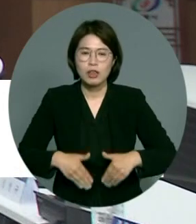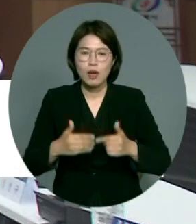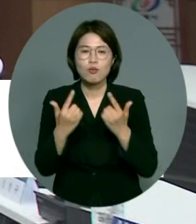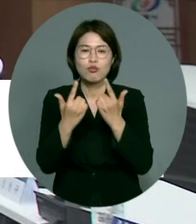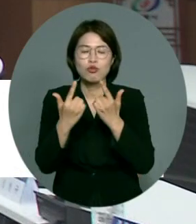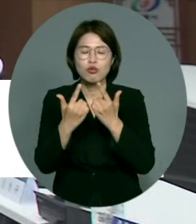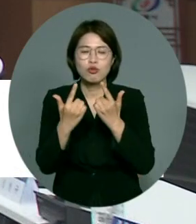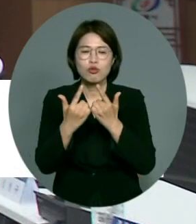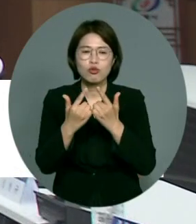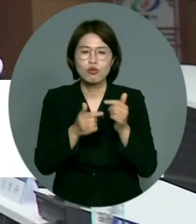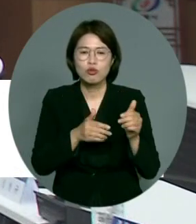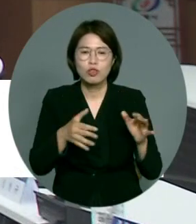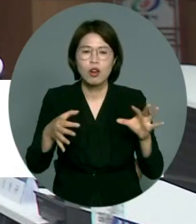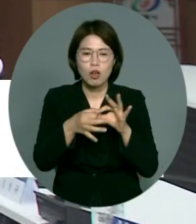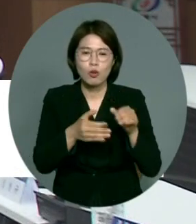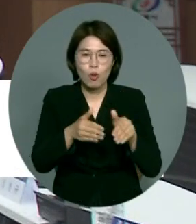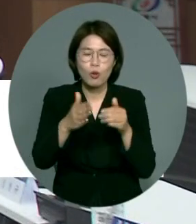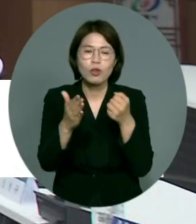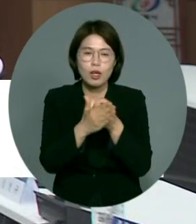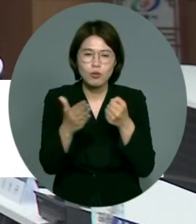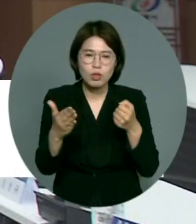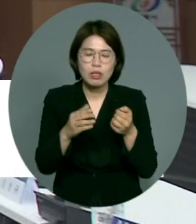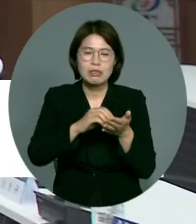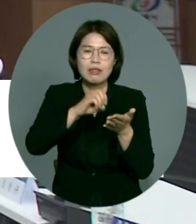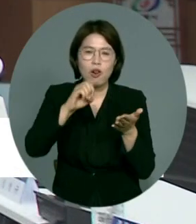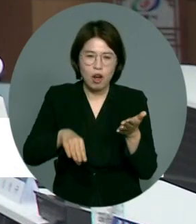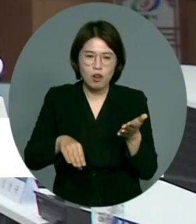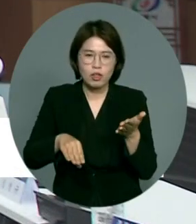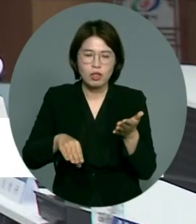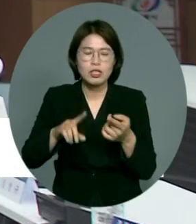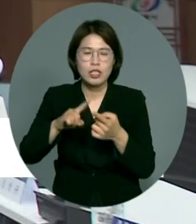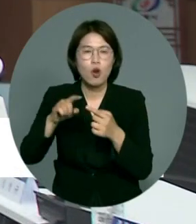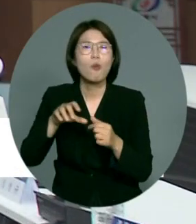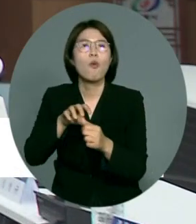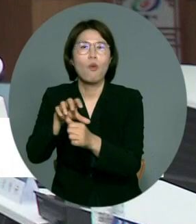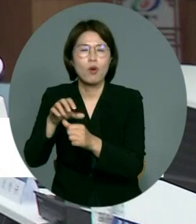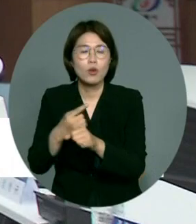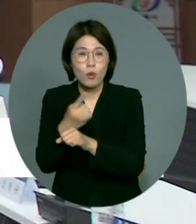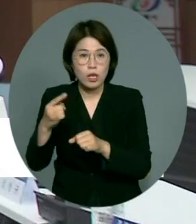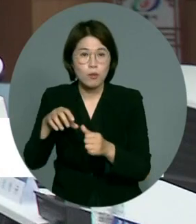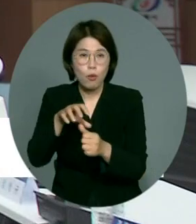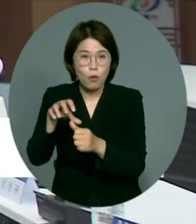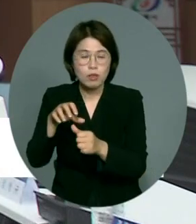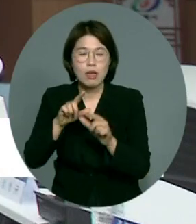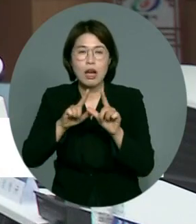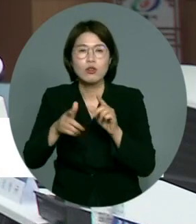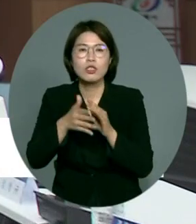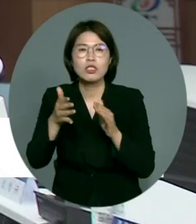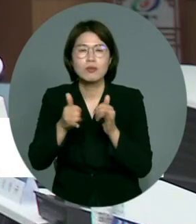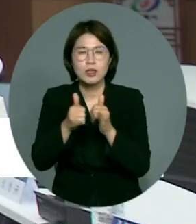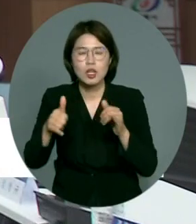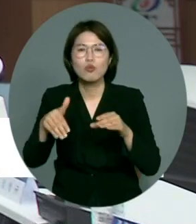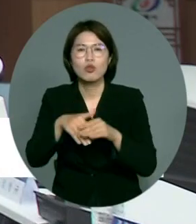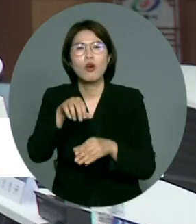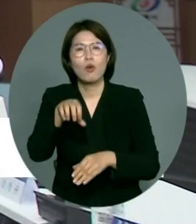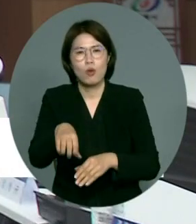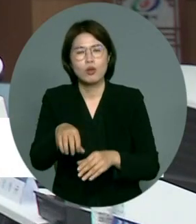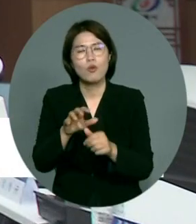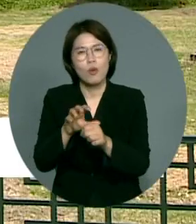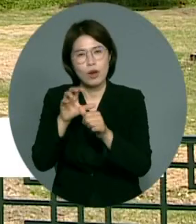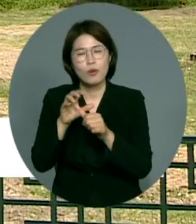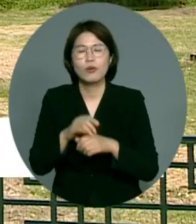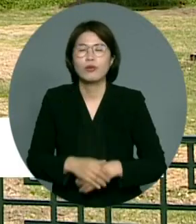할 수밖에 없지만 은 대부분 그대로 버선을 해서 안동시 인민들의 문화 공간으로 재들이 계속 하려 할 계획을 가지고